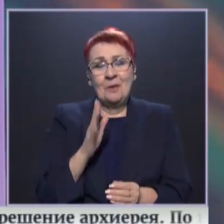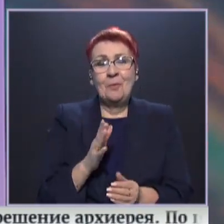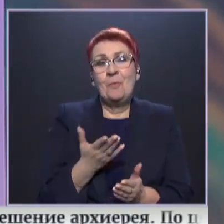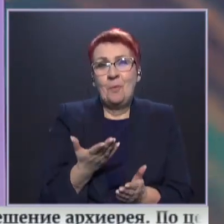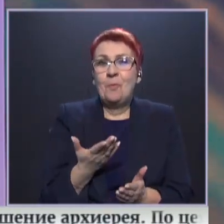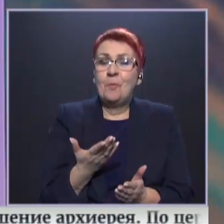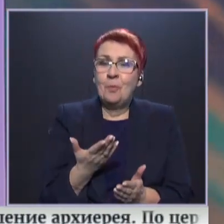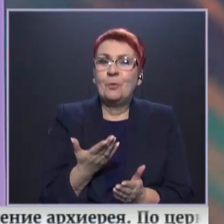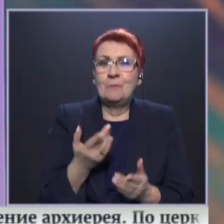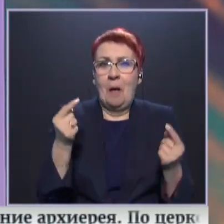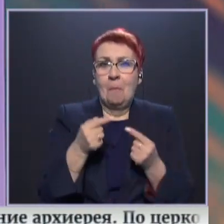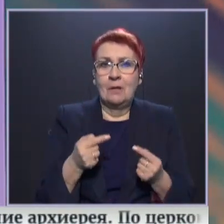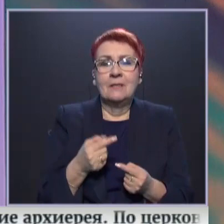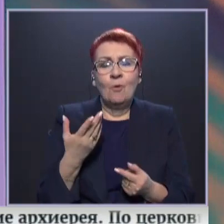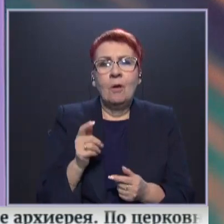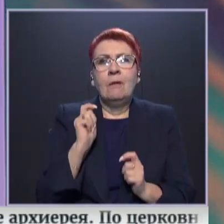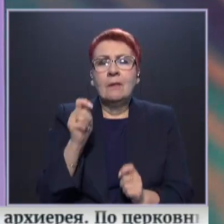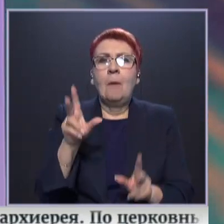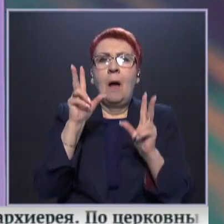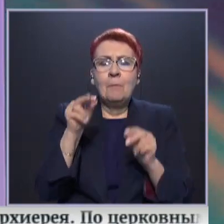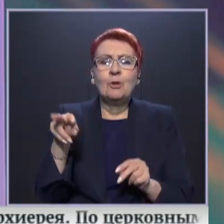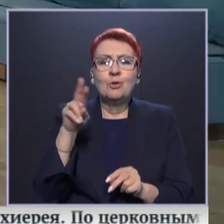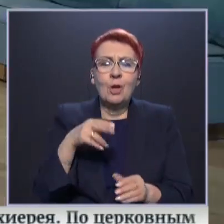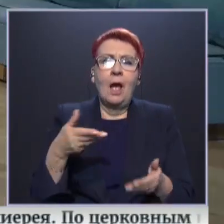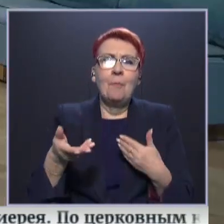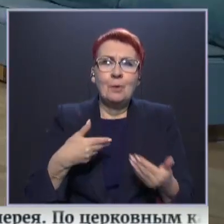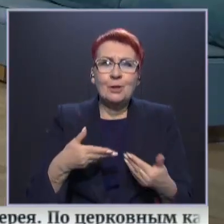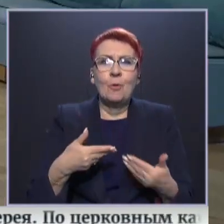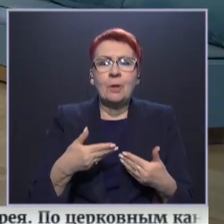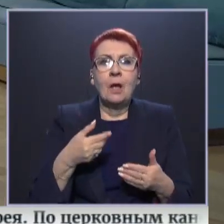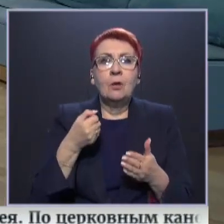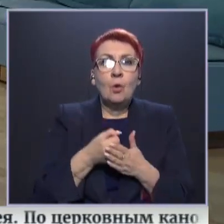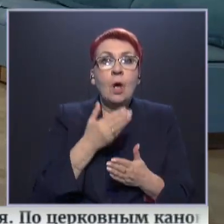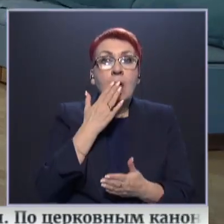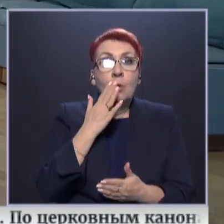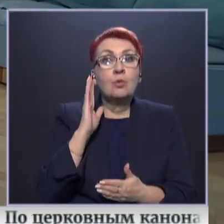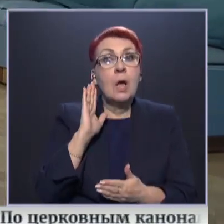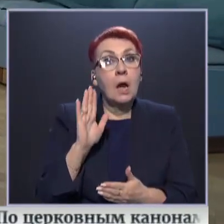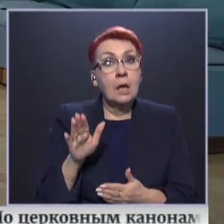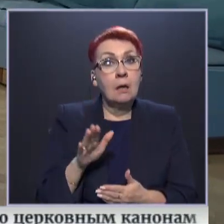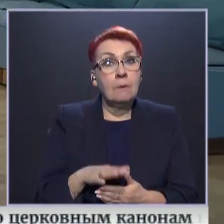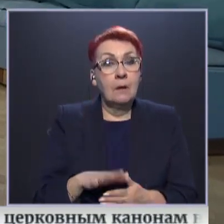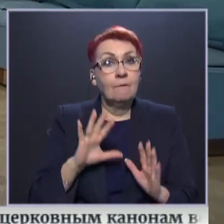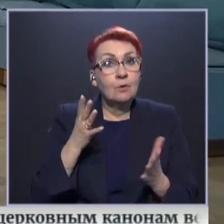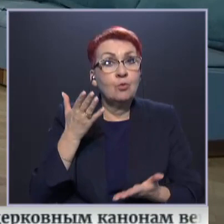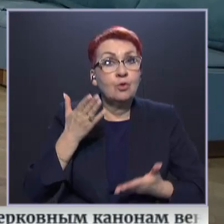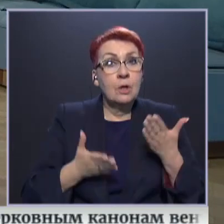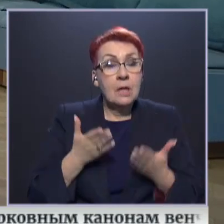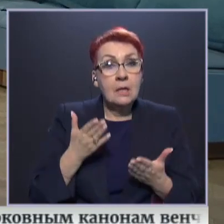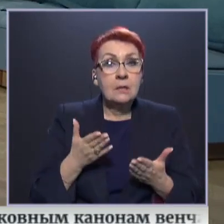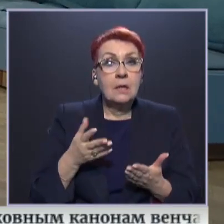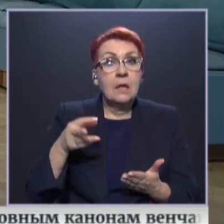обета. Вот дам обет, что я пешком дойду до Иерусалима, в случае, если